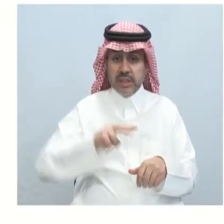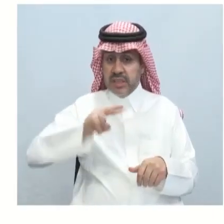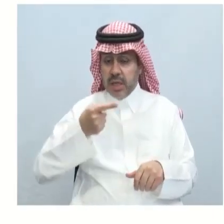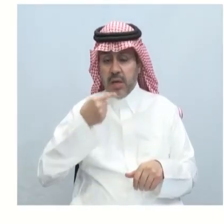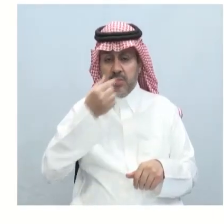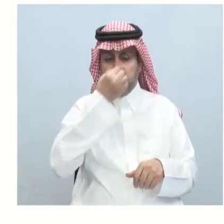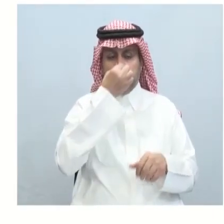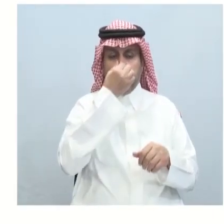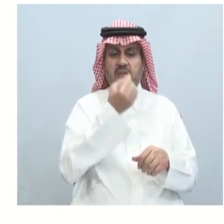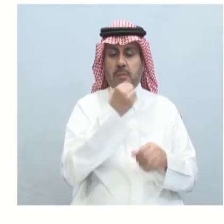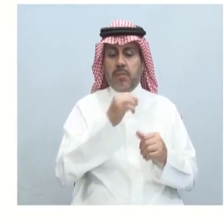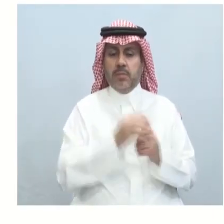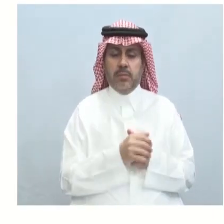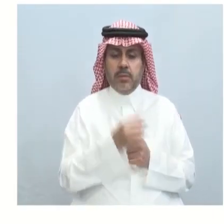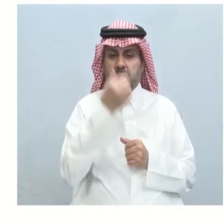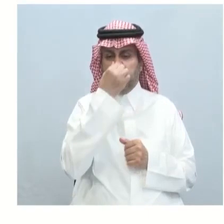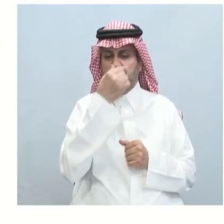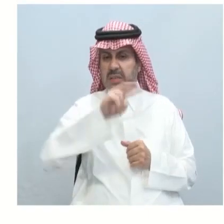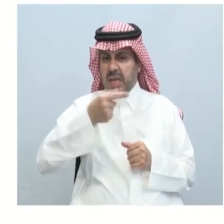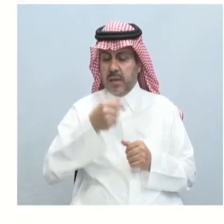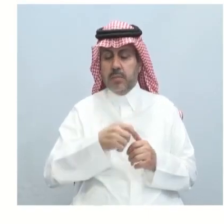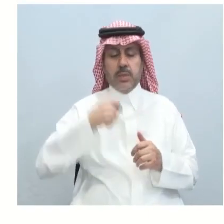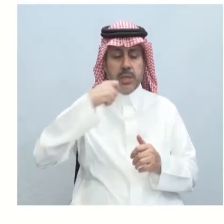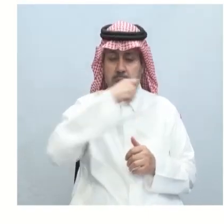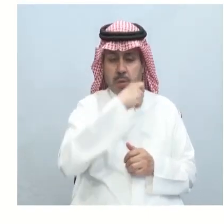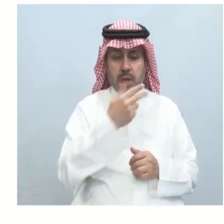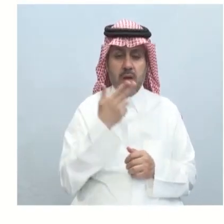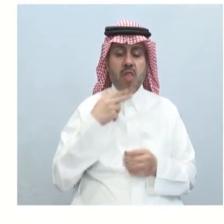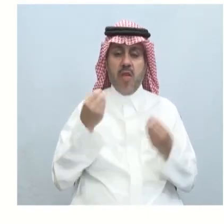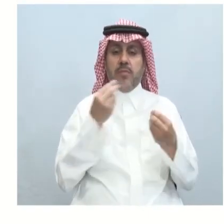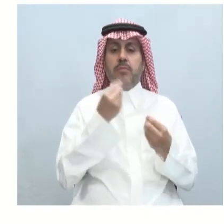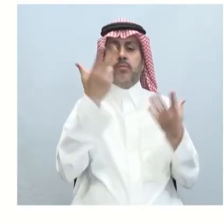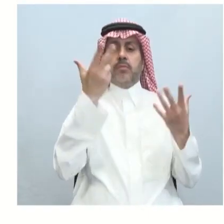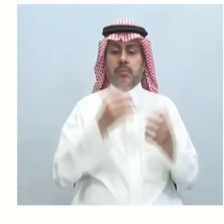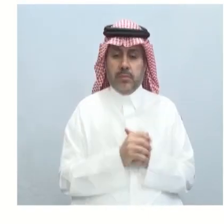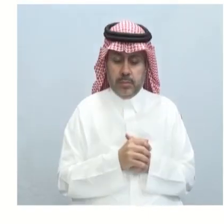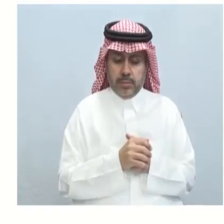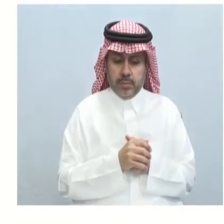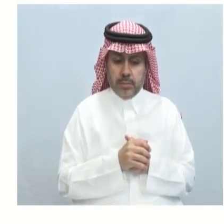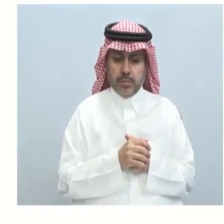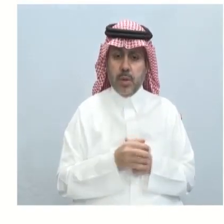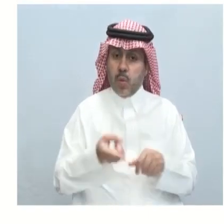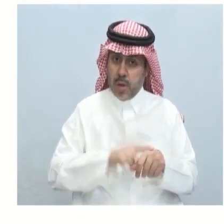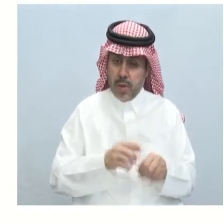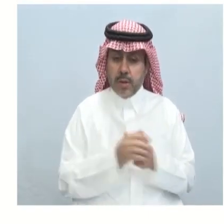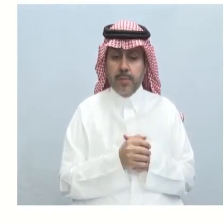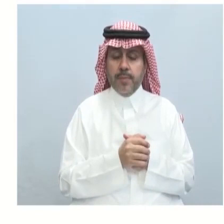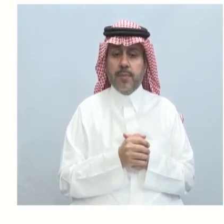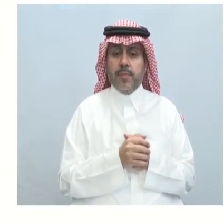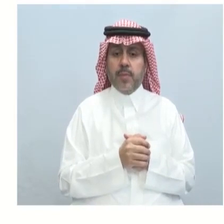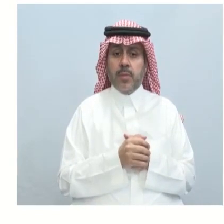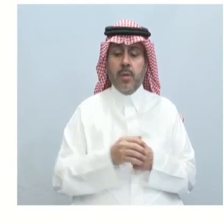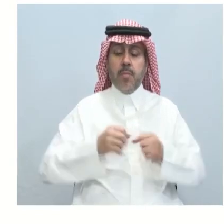رائحه الفم فاننا نستعمل ماذا السواك احسنتم يا ابنائي وكذلكم عند